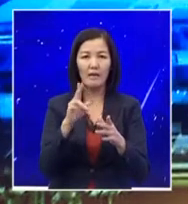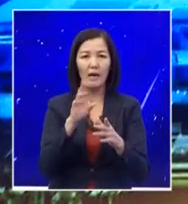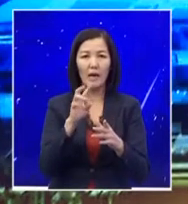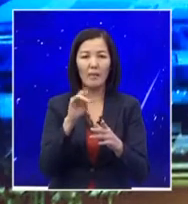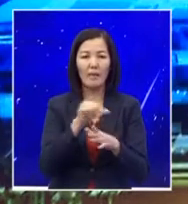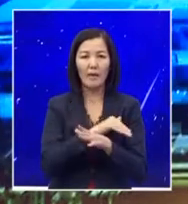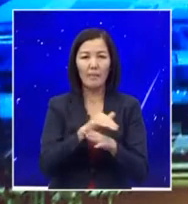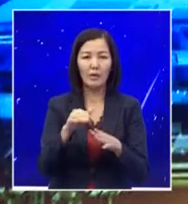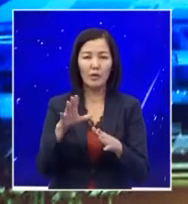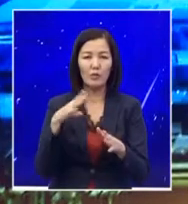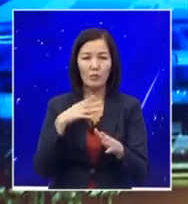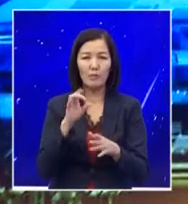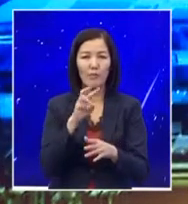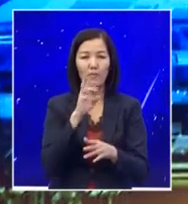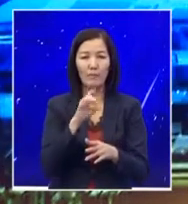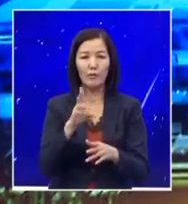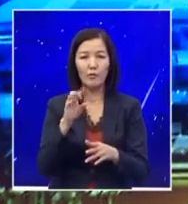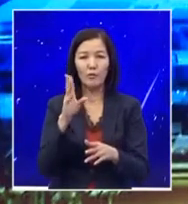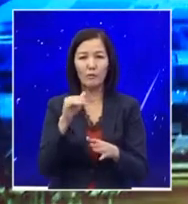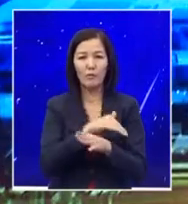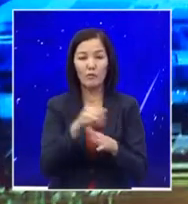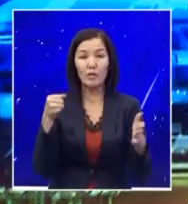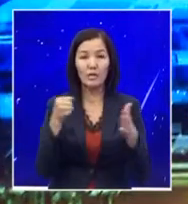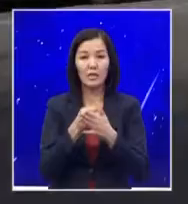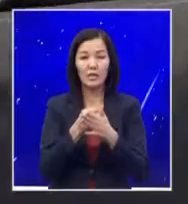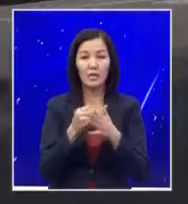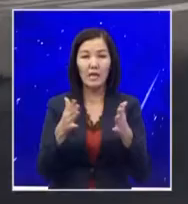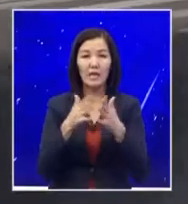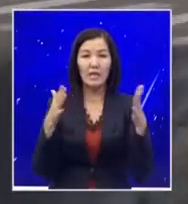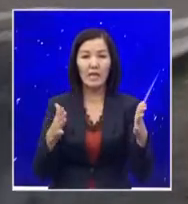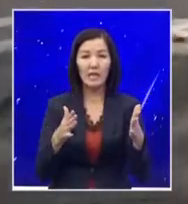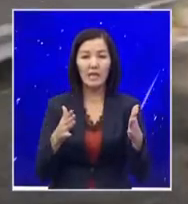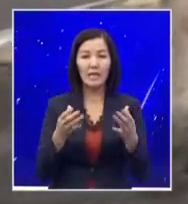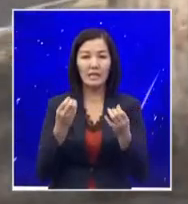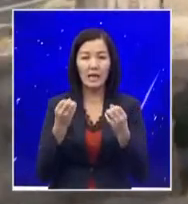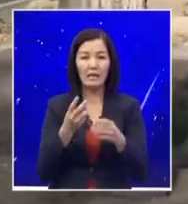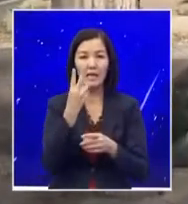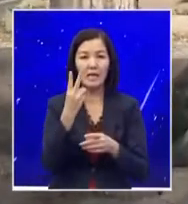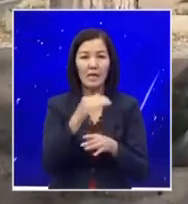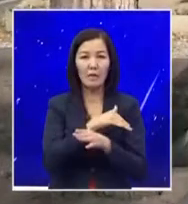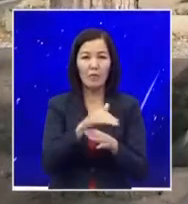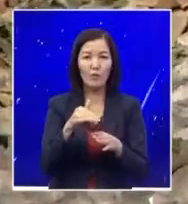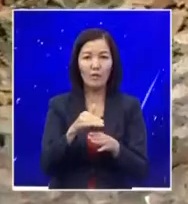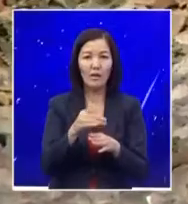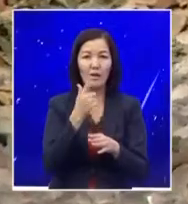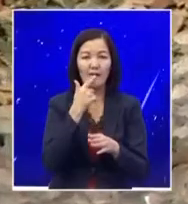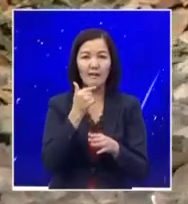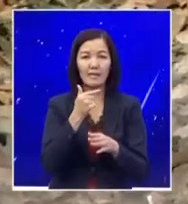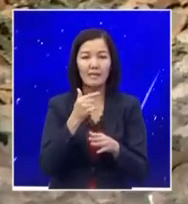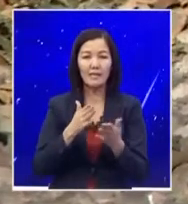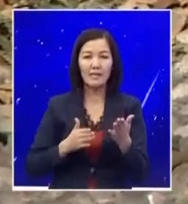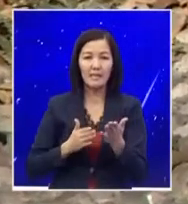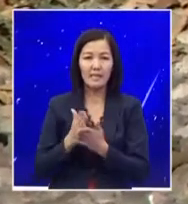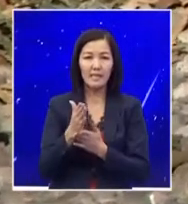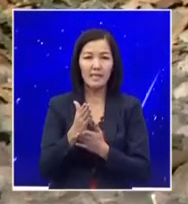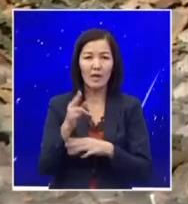көшесінде Балпықпай мен Рүстембек көшелеріне дейінгі орталық кеңейтіледі. Мұнымен қоса көше бойындағы қызыл сызыққа өтіп кеткен